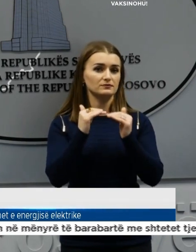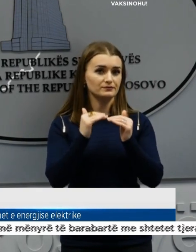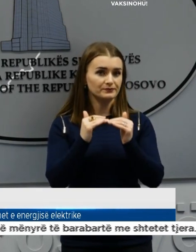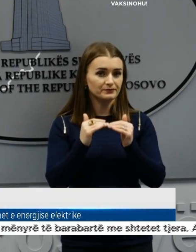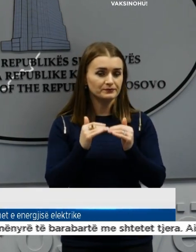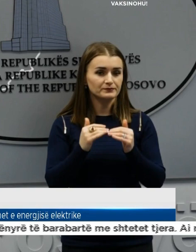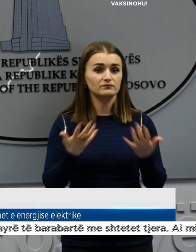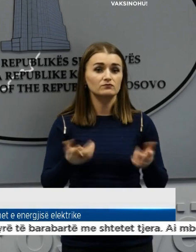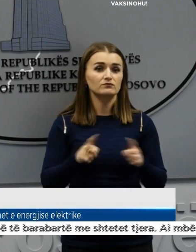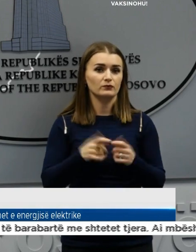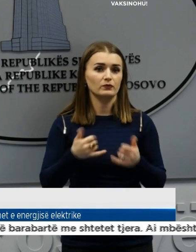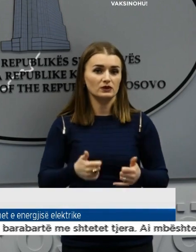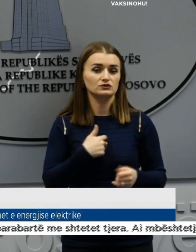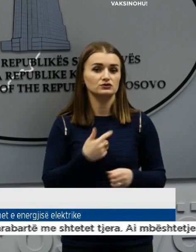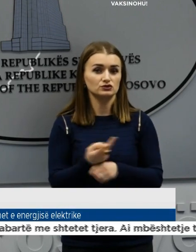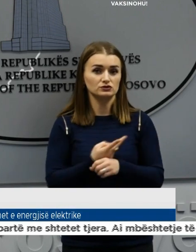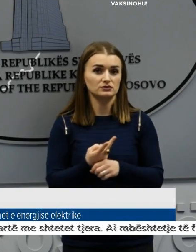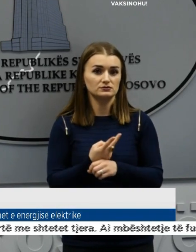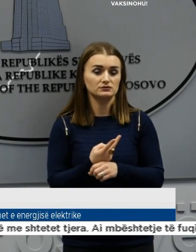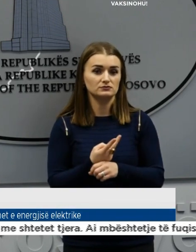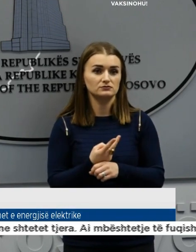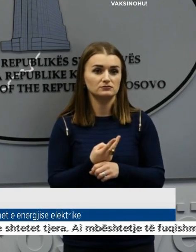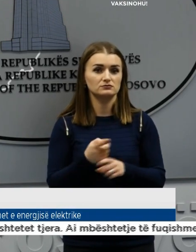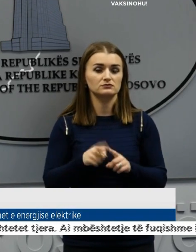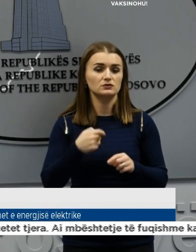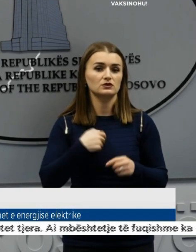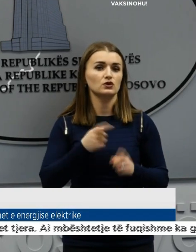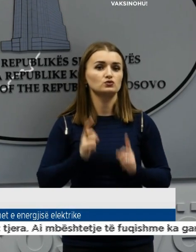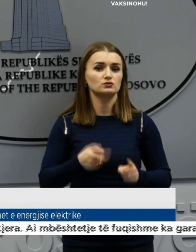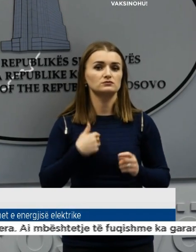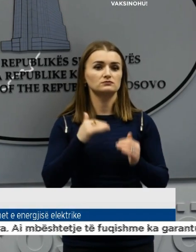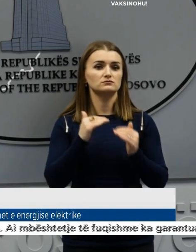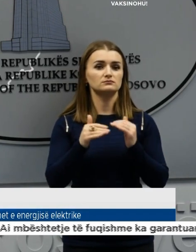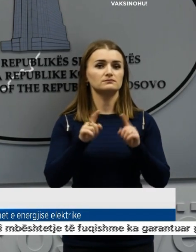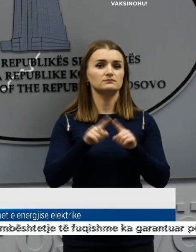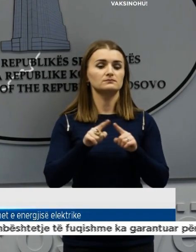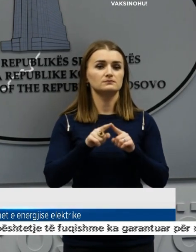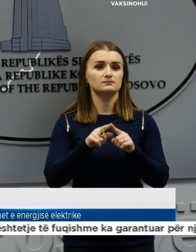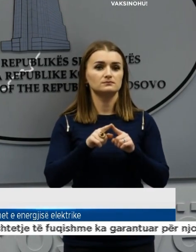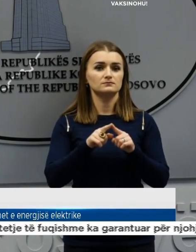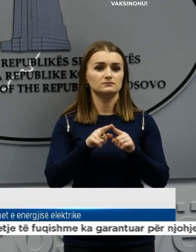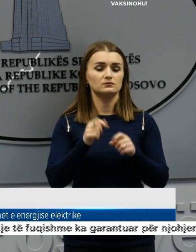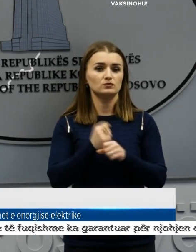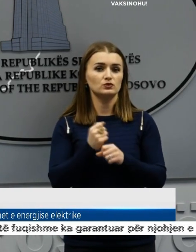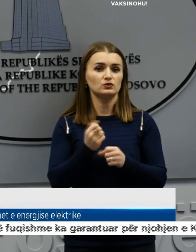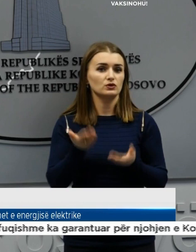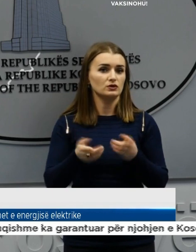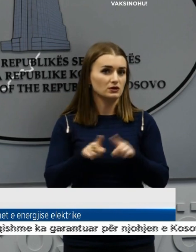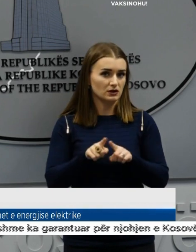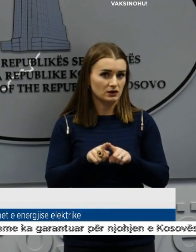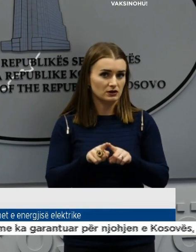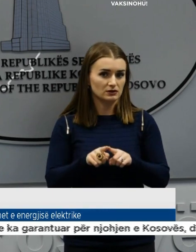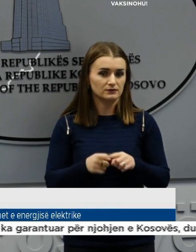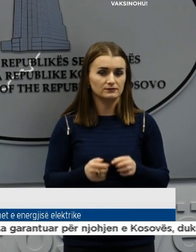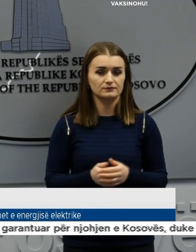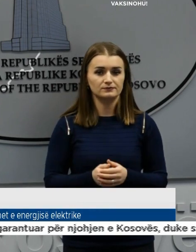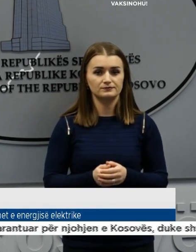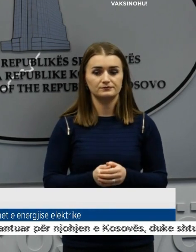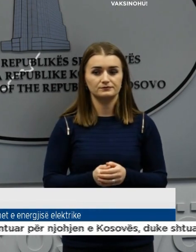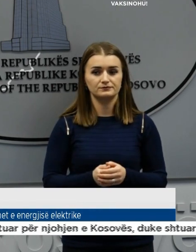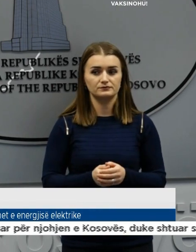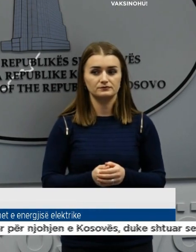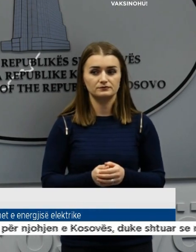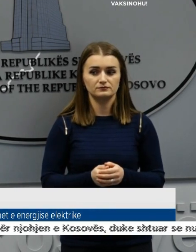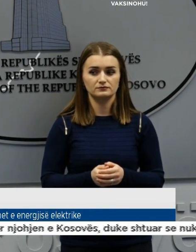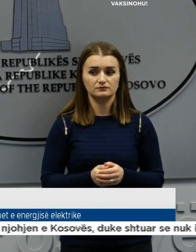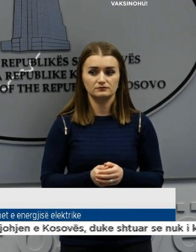të obliguar të balancuojmë sistemin, që do të thotë është një barë shtesë për ne. Kjo nuk